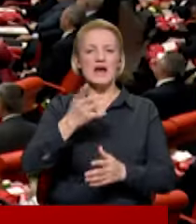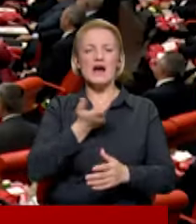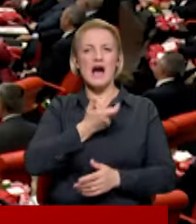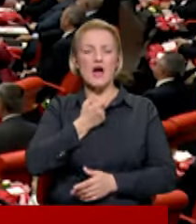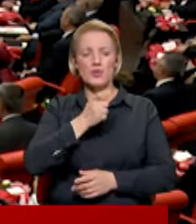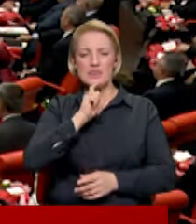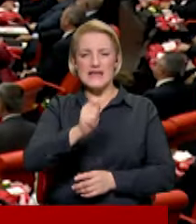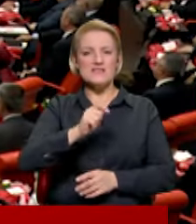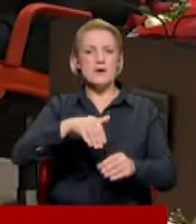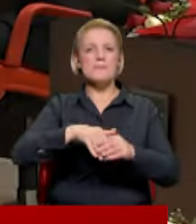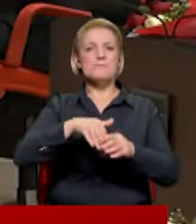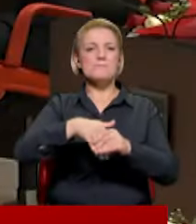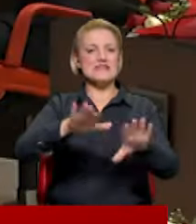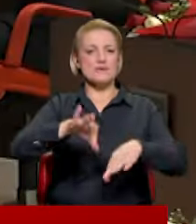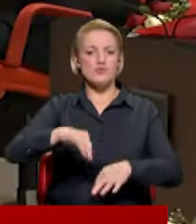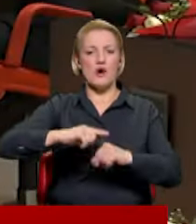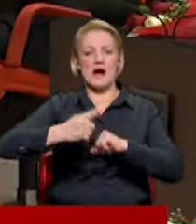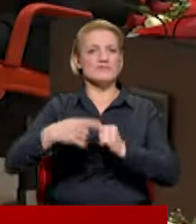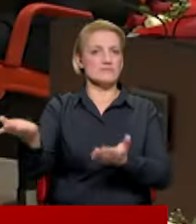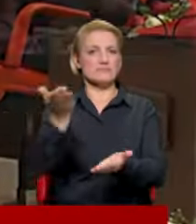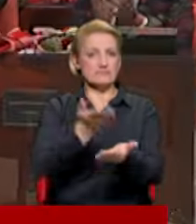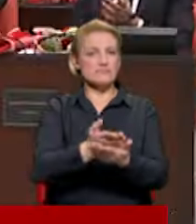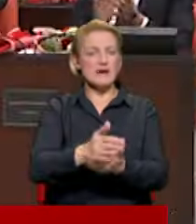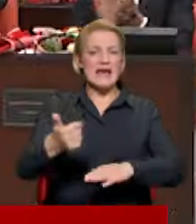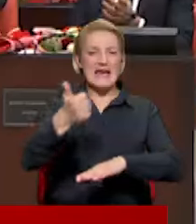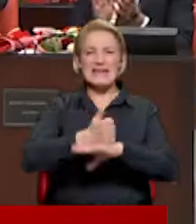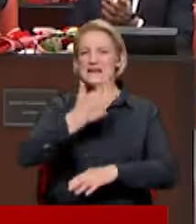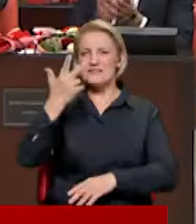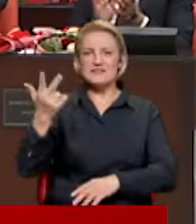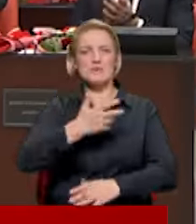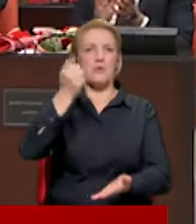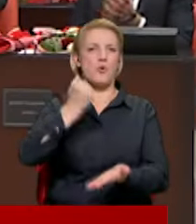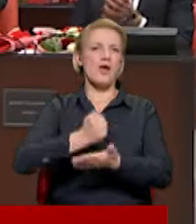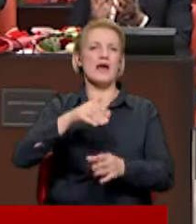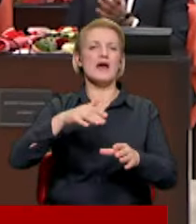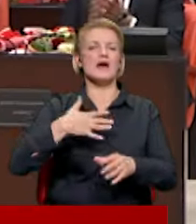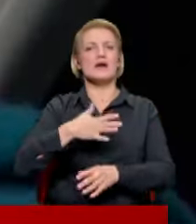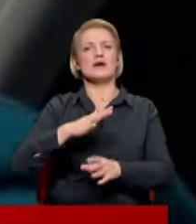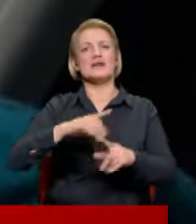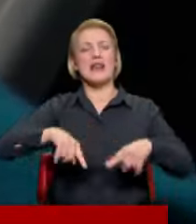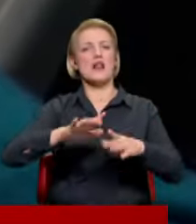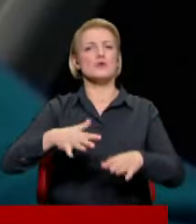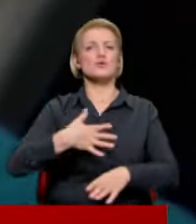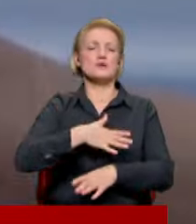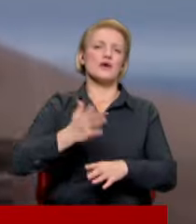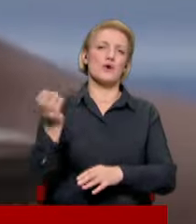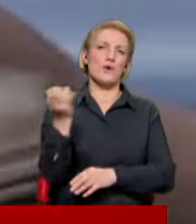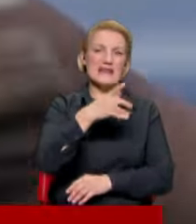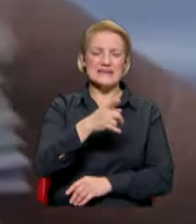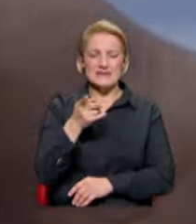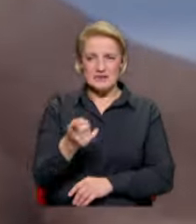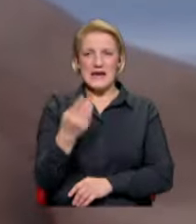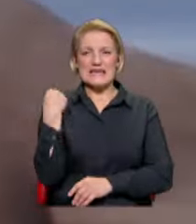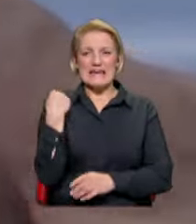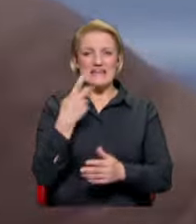Meclis Plan Bütçe komisyonuna Bu hafta gelecek kulislere göre iktidar jet hızıyla da onaylayıp genel kurula gönderecek iktidar geri adım atma yeni